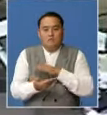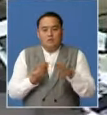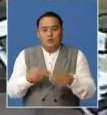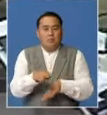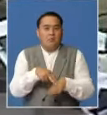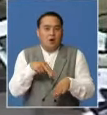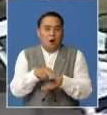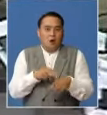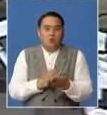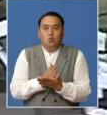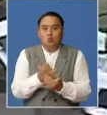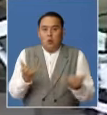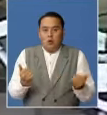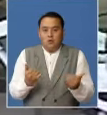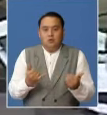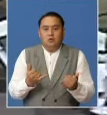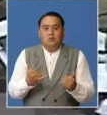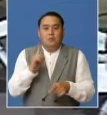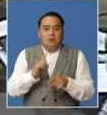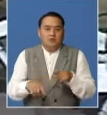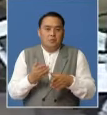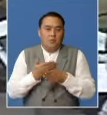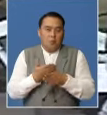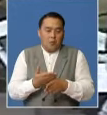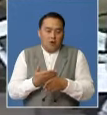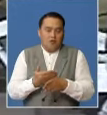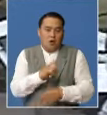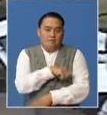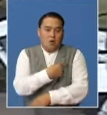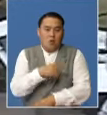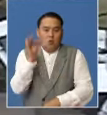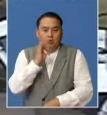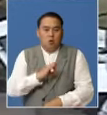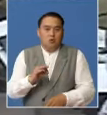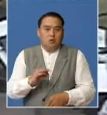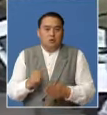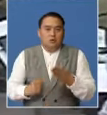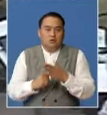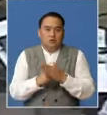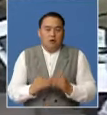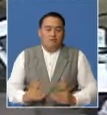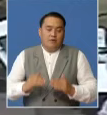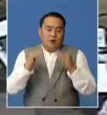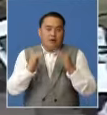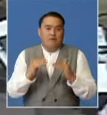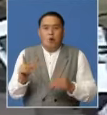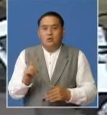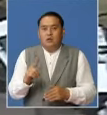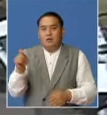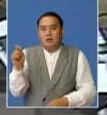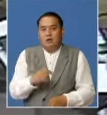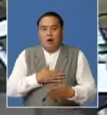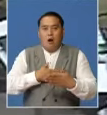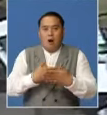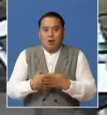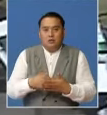наряд полиции, услугополучатель карету скорой помощи, ссылаясь на то, что у него поднялось давление. Сотрудники полиции прибыли